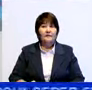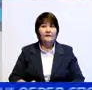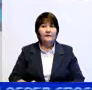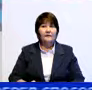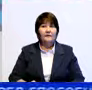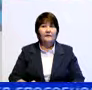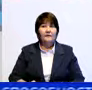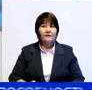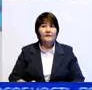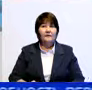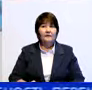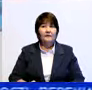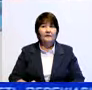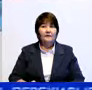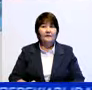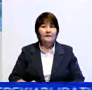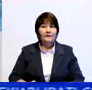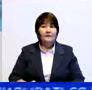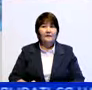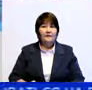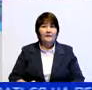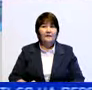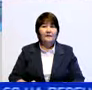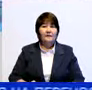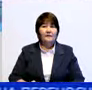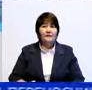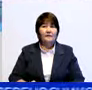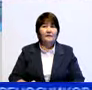Жаба узында, халық жауының қатына.